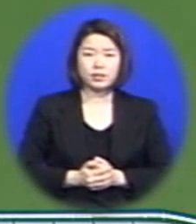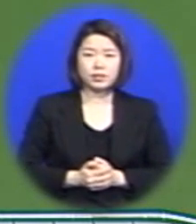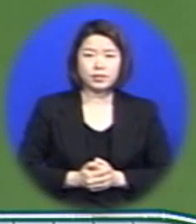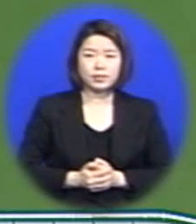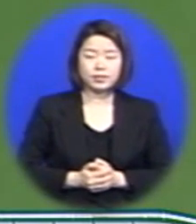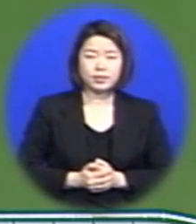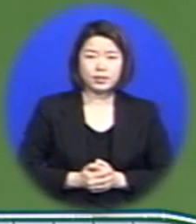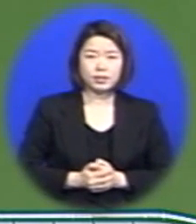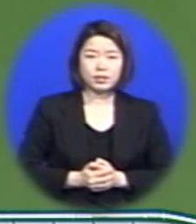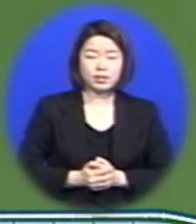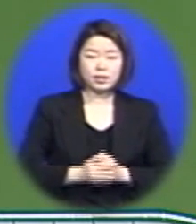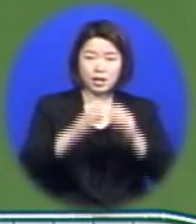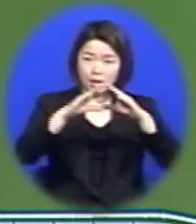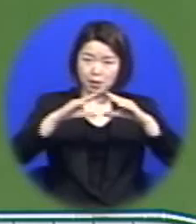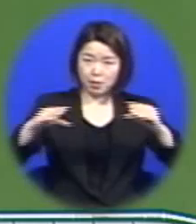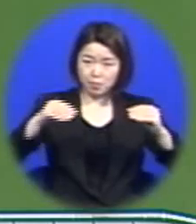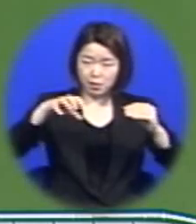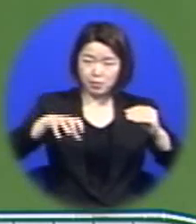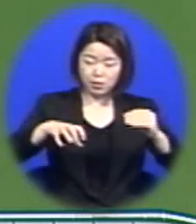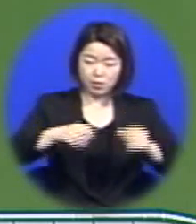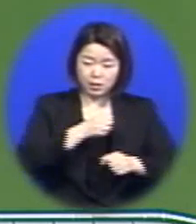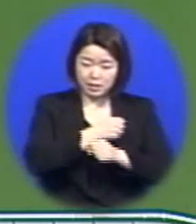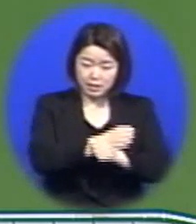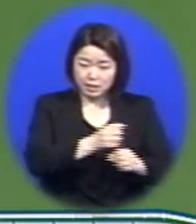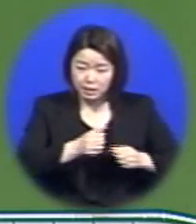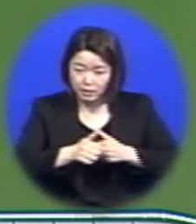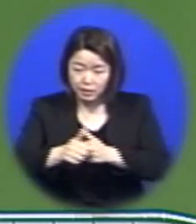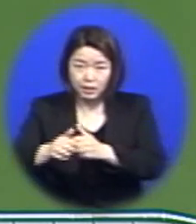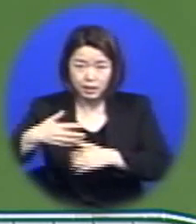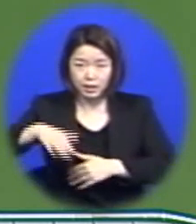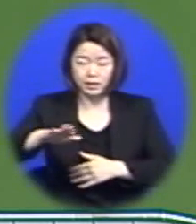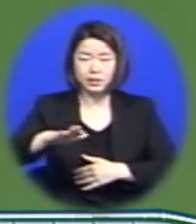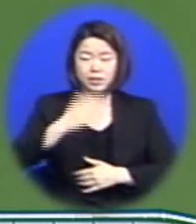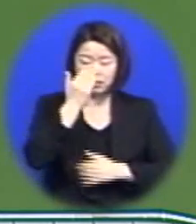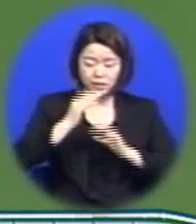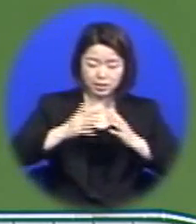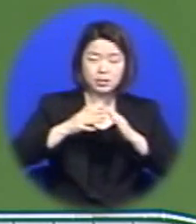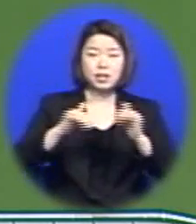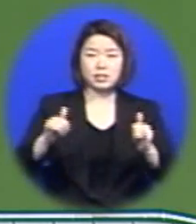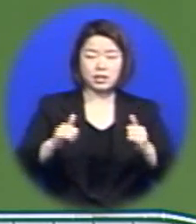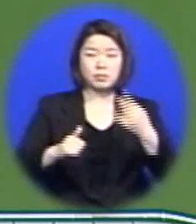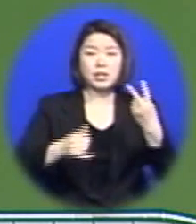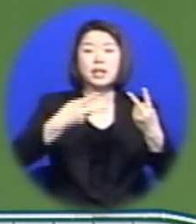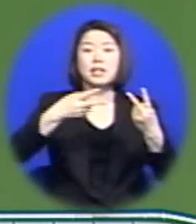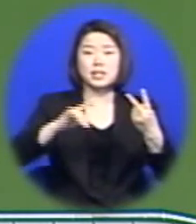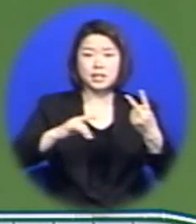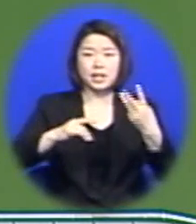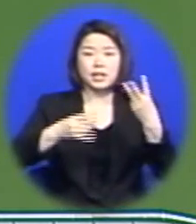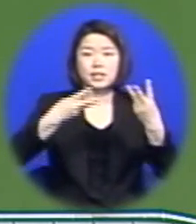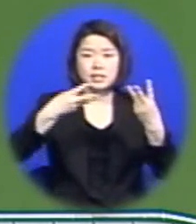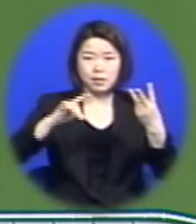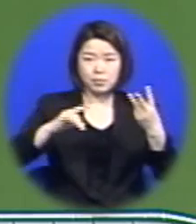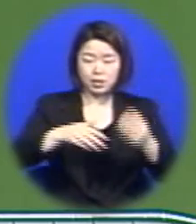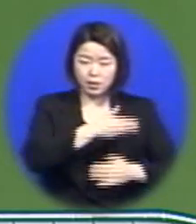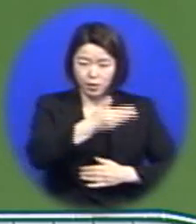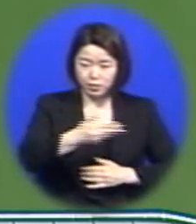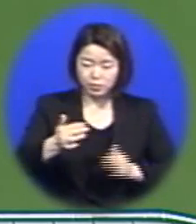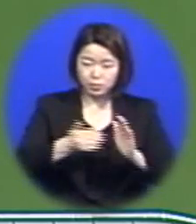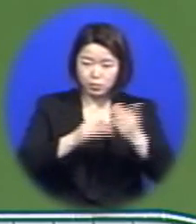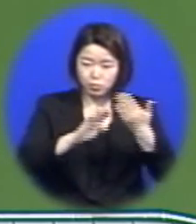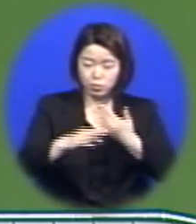거예요 바벨론에 끌려갔던 이스라엘 백성들이 이대가 지나고 삼대가 지나서야